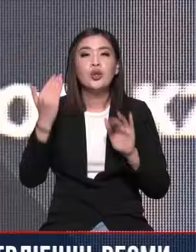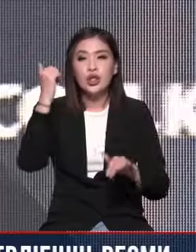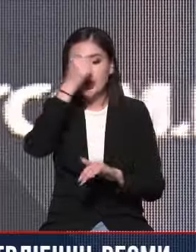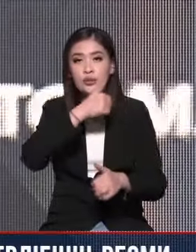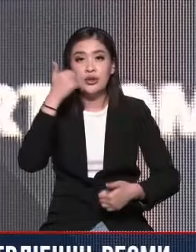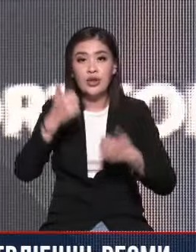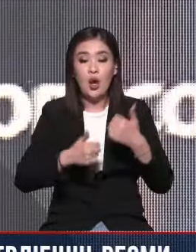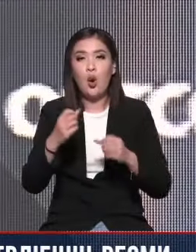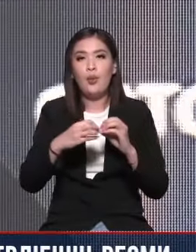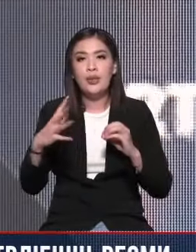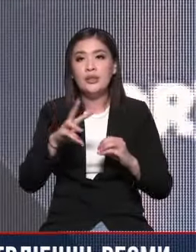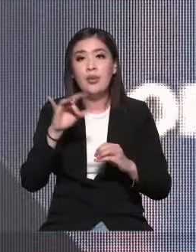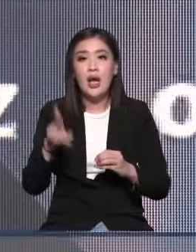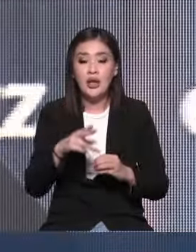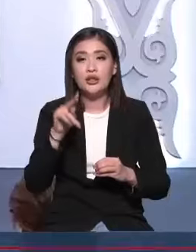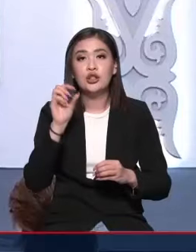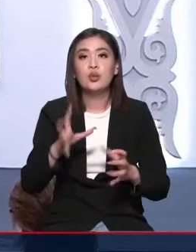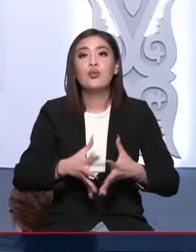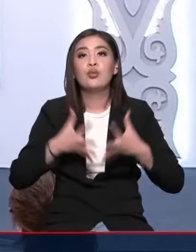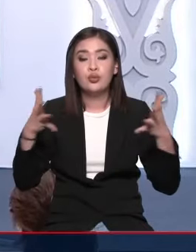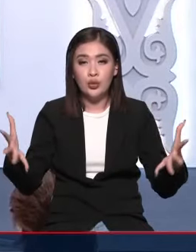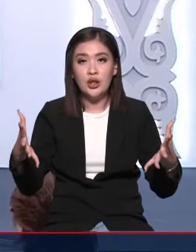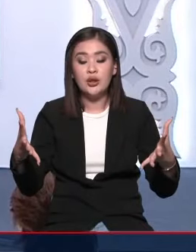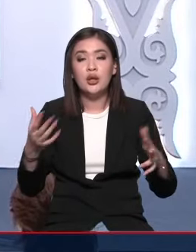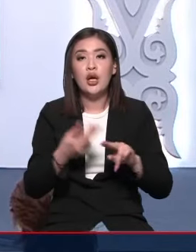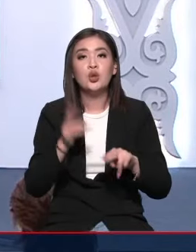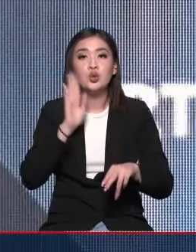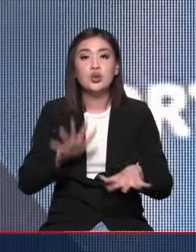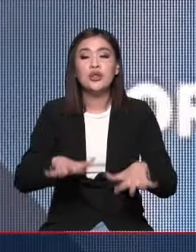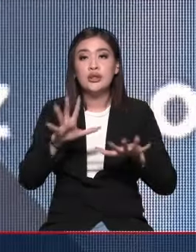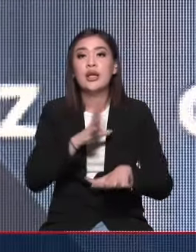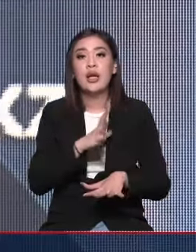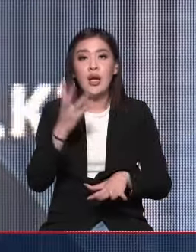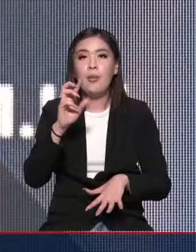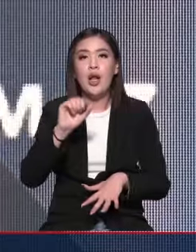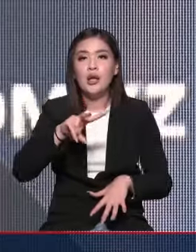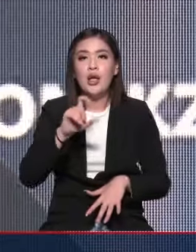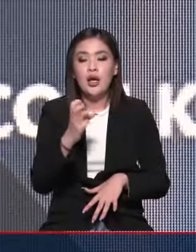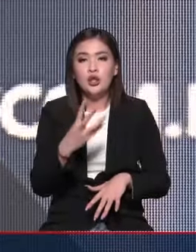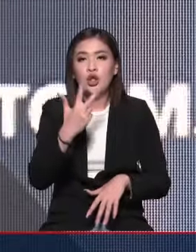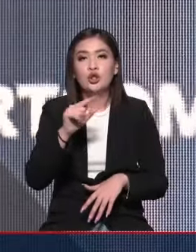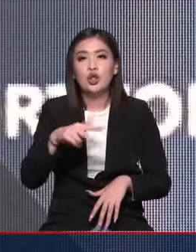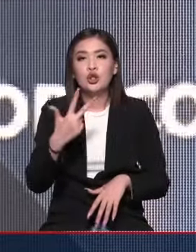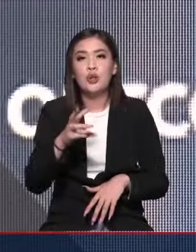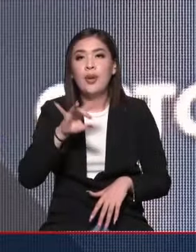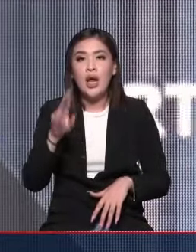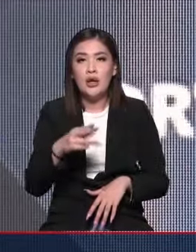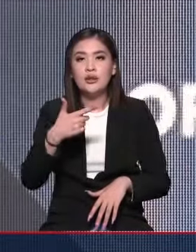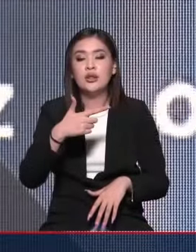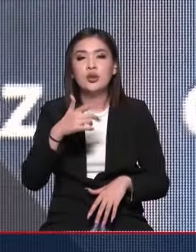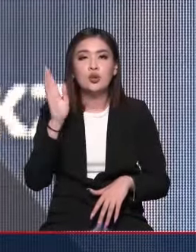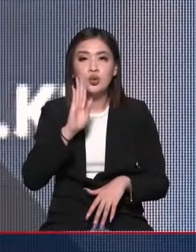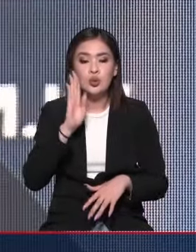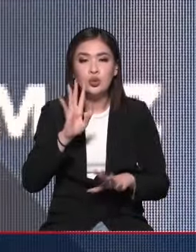салыстырғанда 15 миллиард текше метрге артық. Су тасқыны кезінде Балқаш көліне 3,3 миллиард текше метр, Каспий